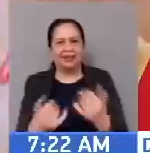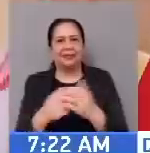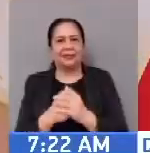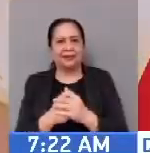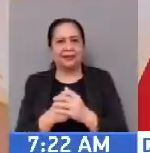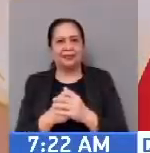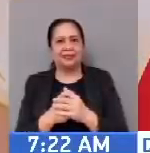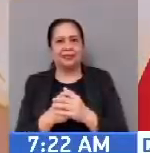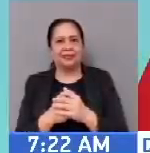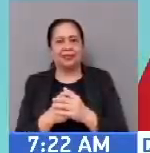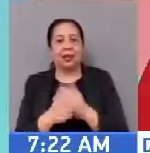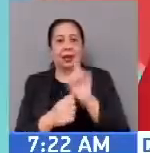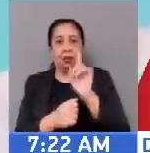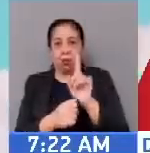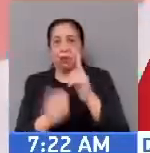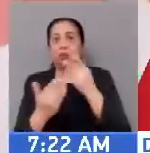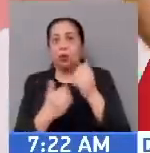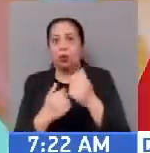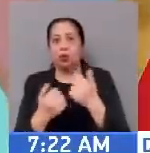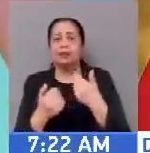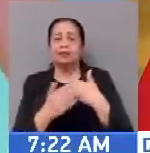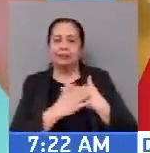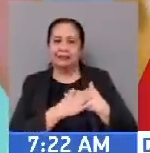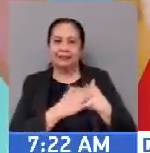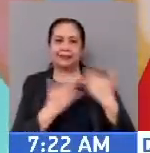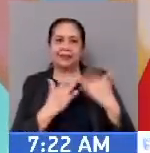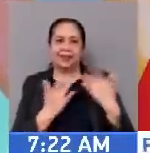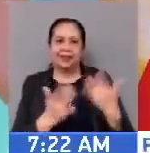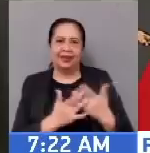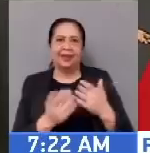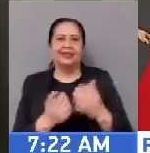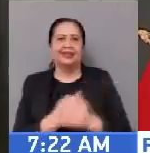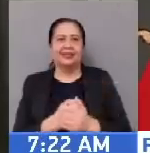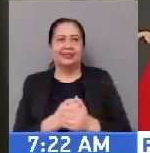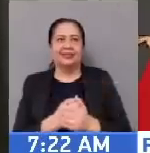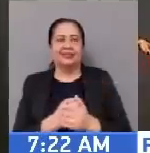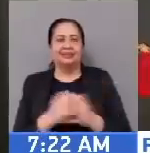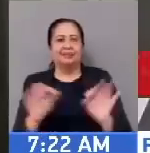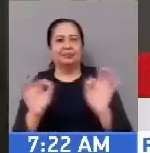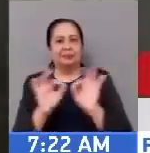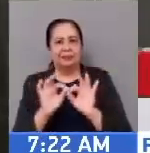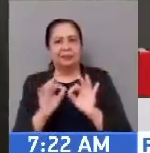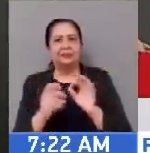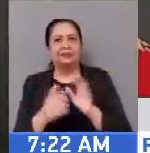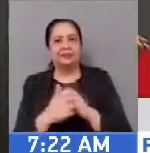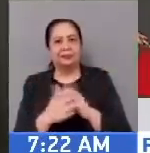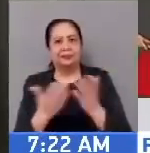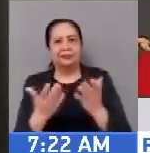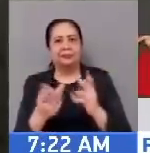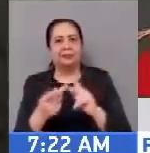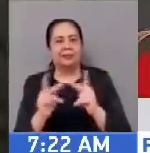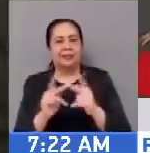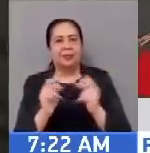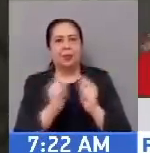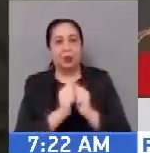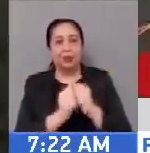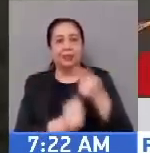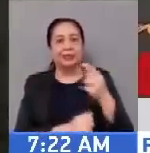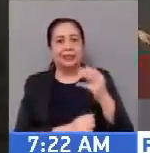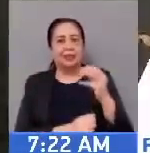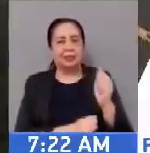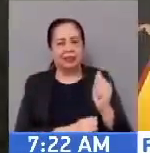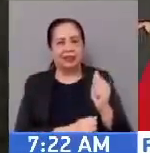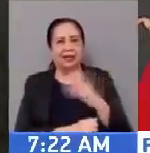show na malapit din sa puso namin. And pinakamahalaga doon, syempre, yung partnership with GMA and APT na first time